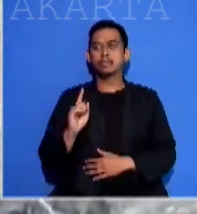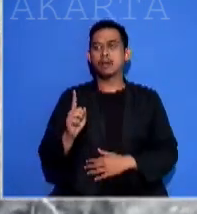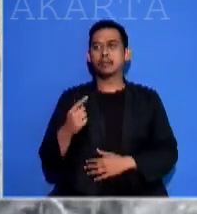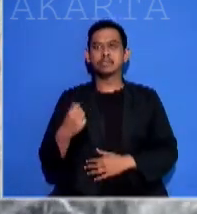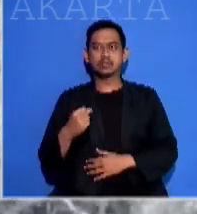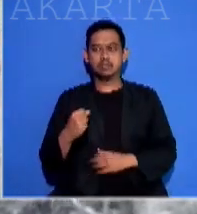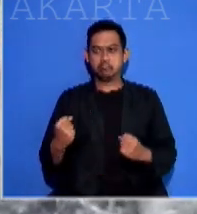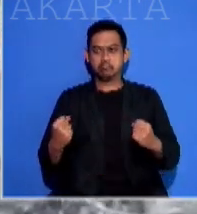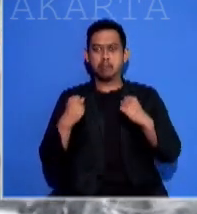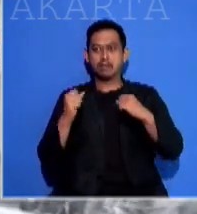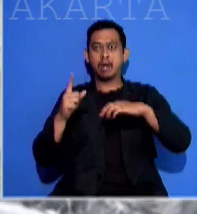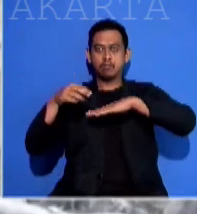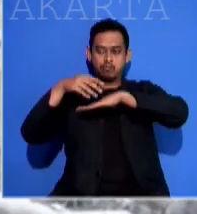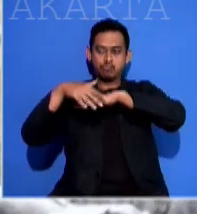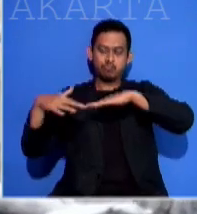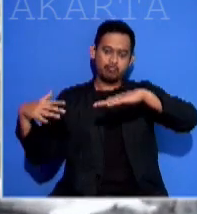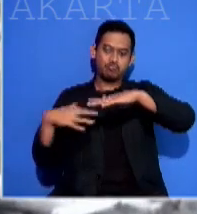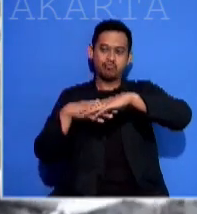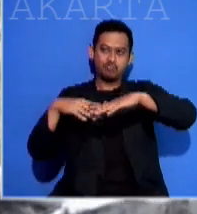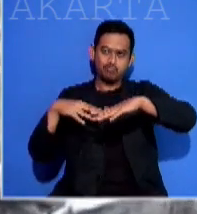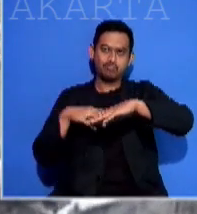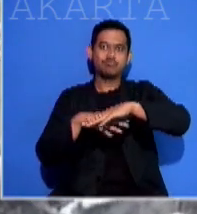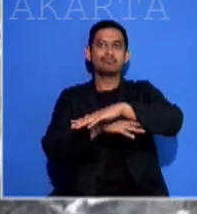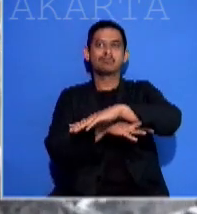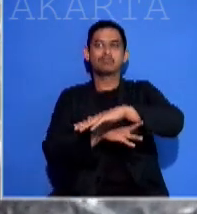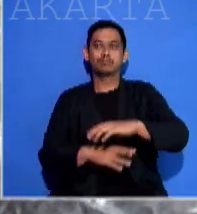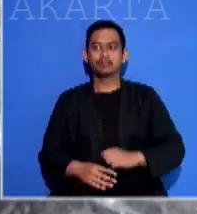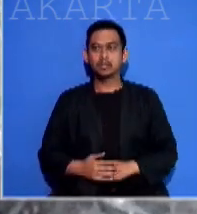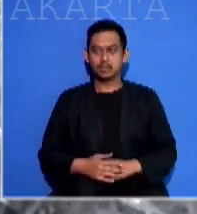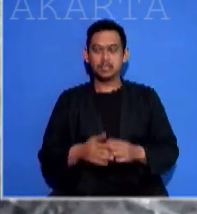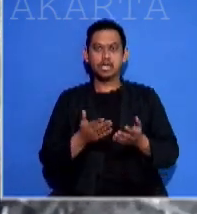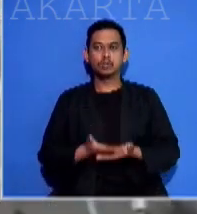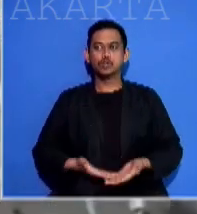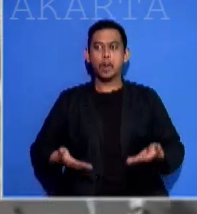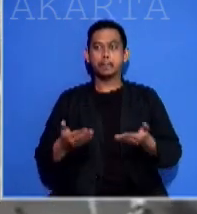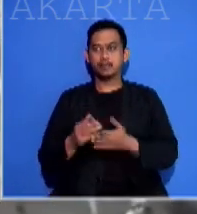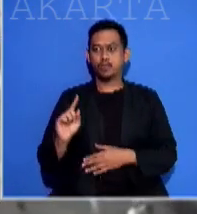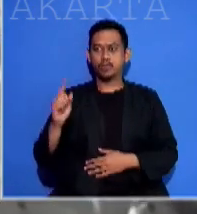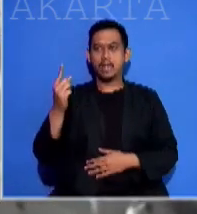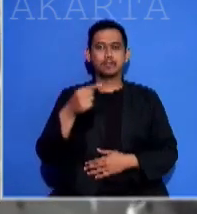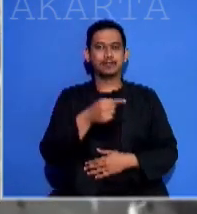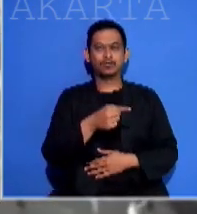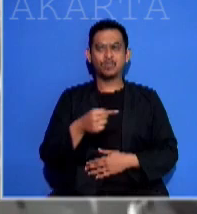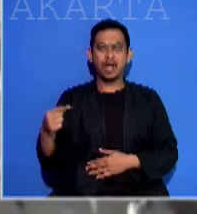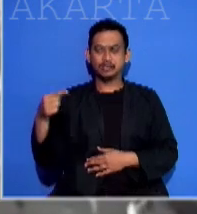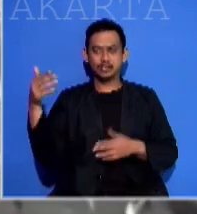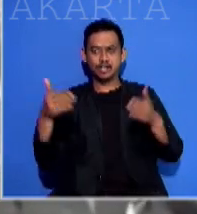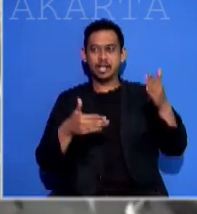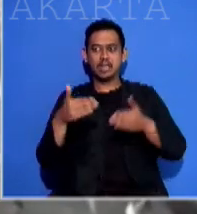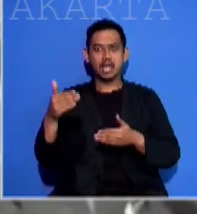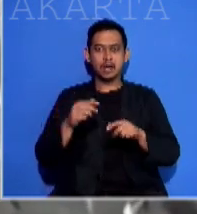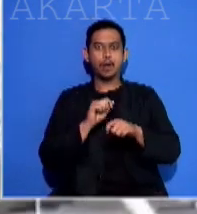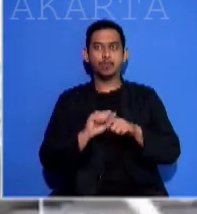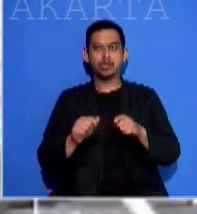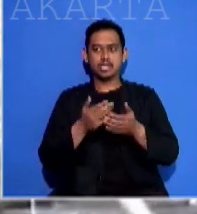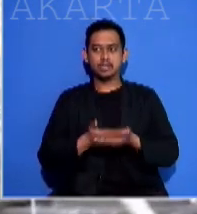derasnya aliran air sungai jeris kondisi ini turut diiringi dengan mulai berkurangnya pengunjung sehingga membuat suasana semakin